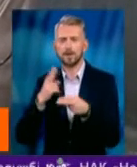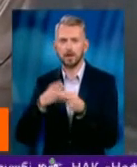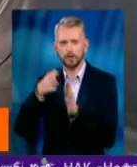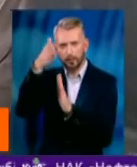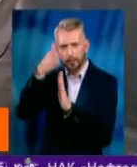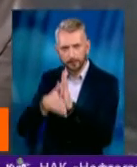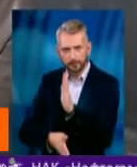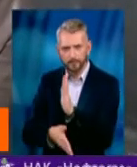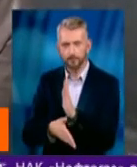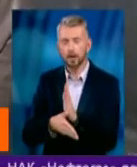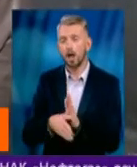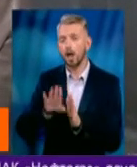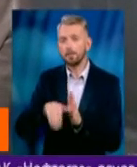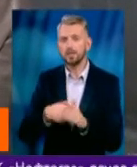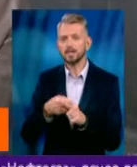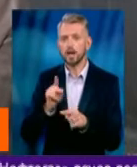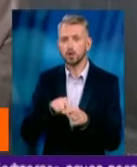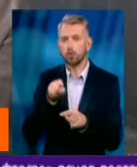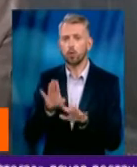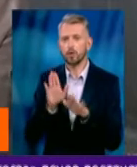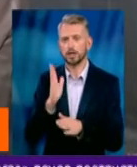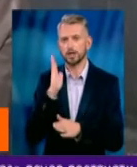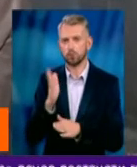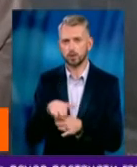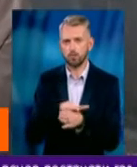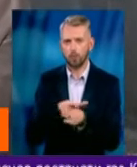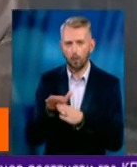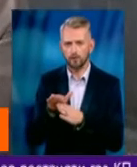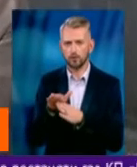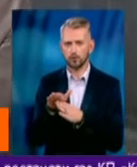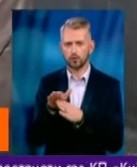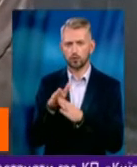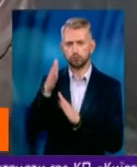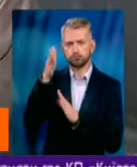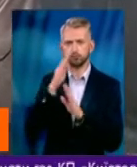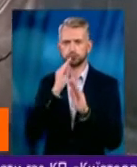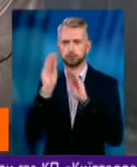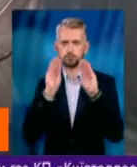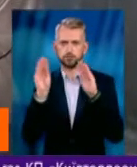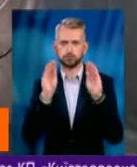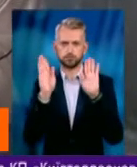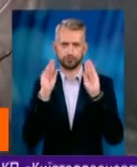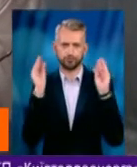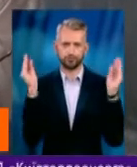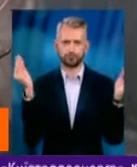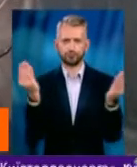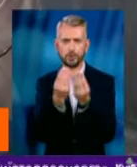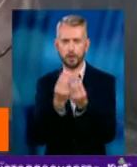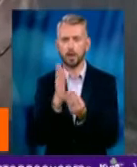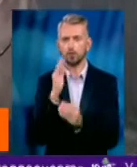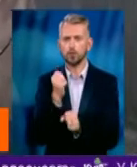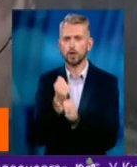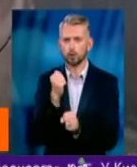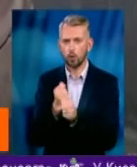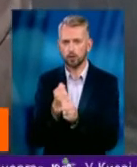деяких частинах. А після цього тут тільки буде вже повністю профнастіл облицювальний йти. І будуть